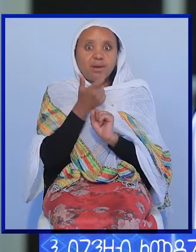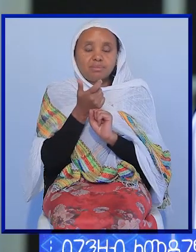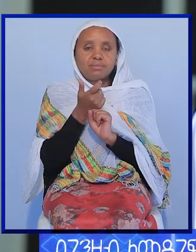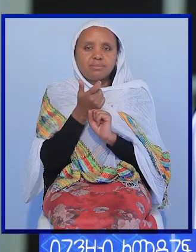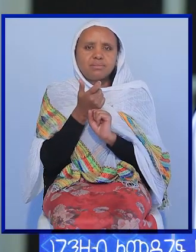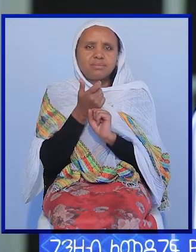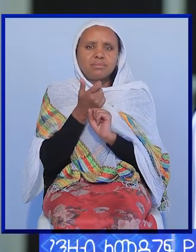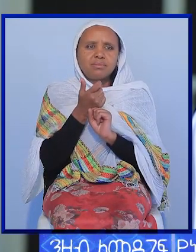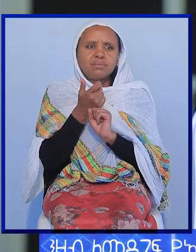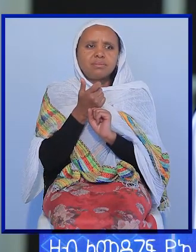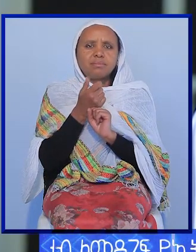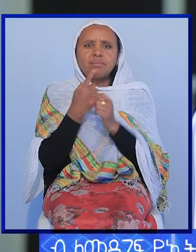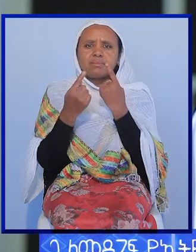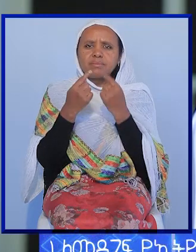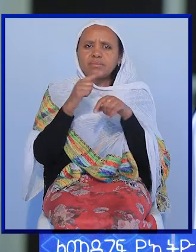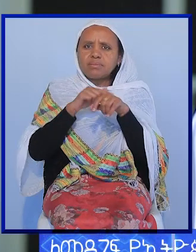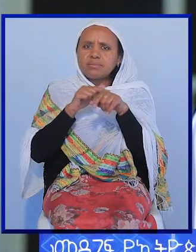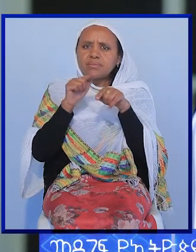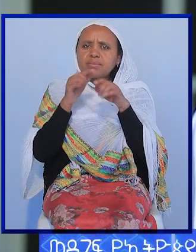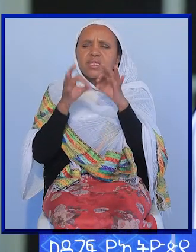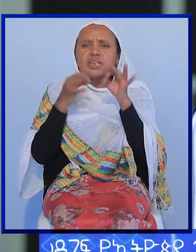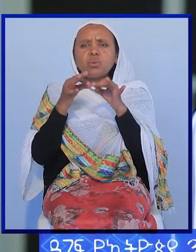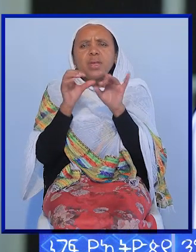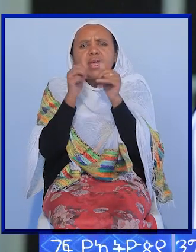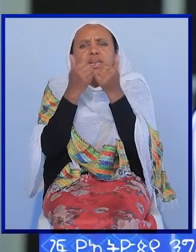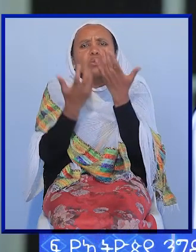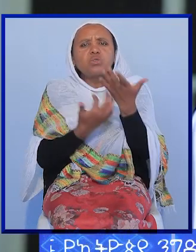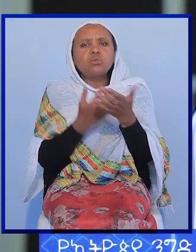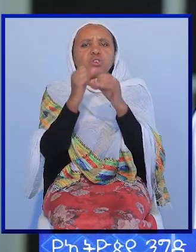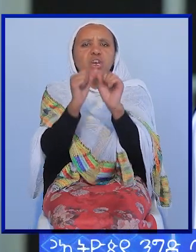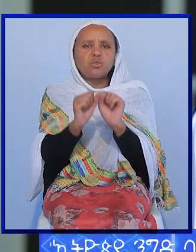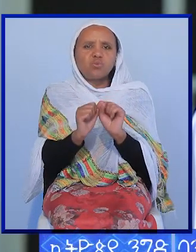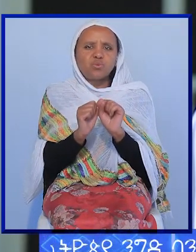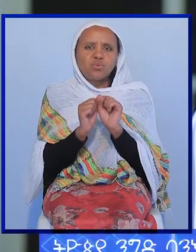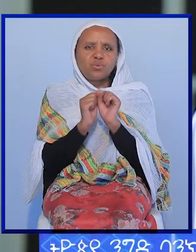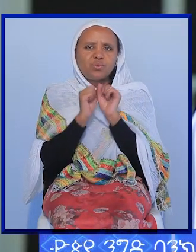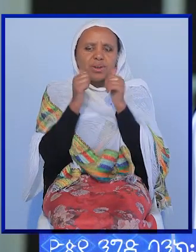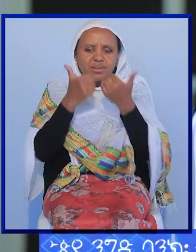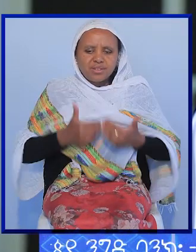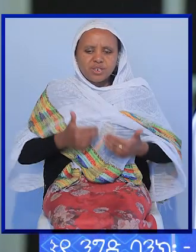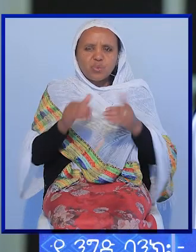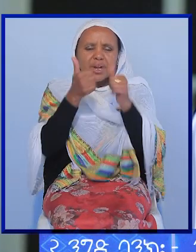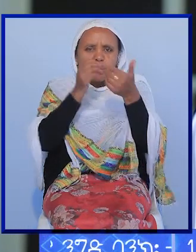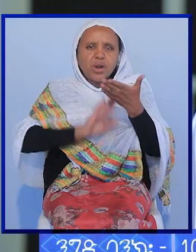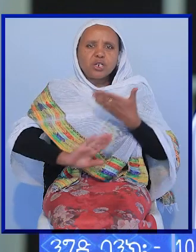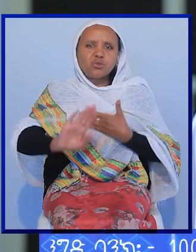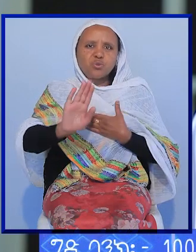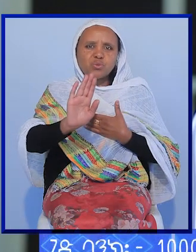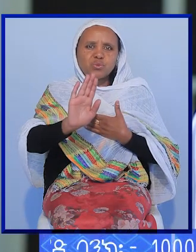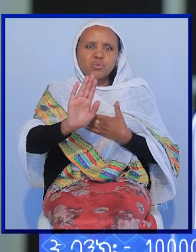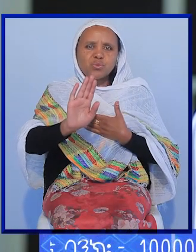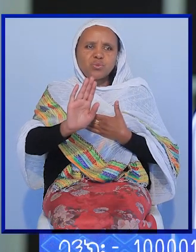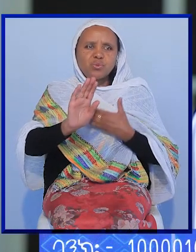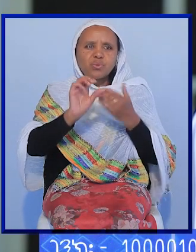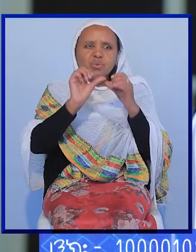ኔቲቪቲ በሚለው ወይም ደግሞ በልደት ድርሳኑ ላይ ሲገልጽ እንደምን ቻልሽ እሳቱን አላት። እንደምን ጸንሰሽ እንደምን ወለድሽ? ለነበልባሉስ